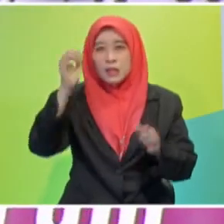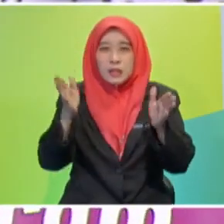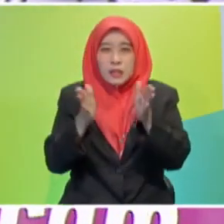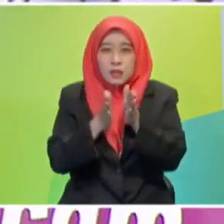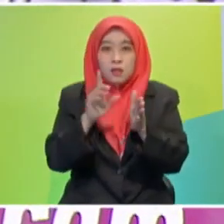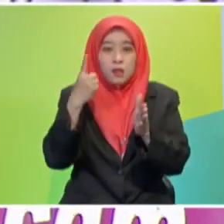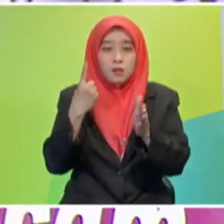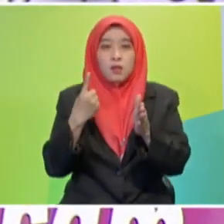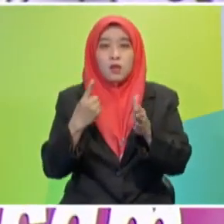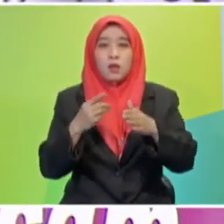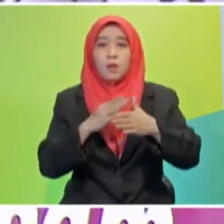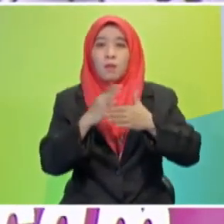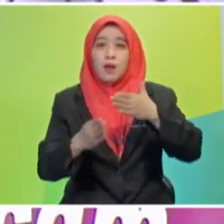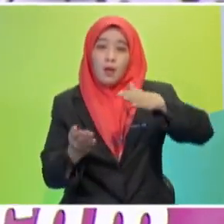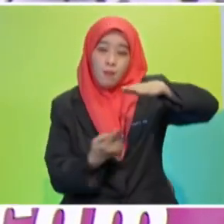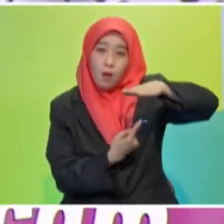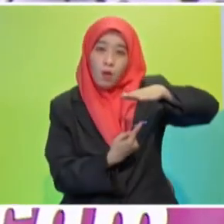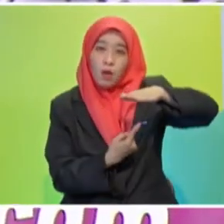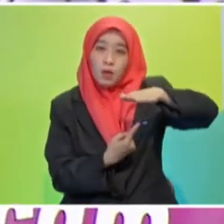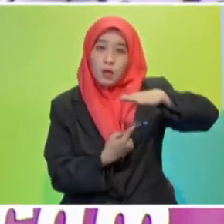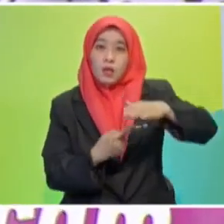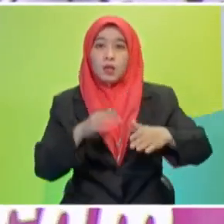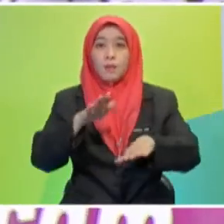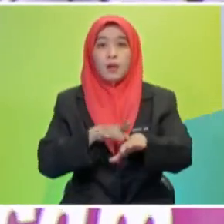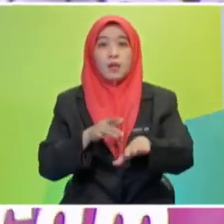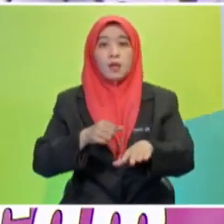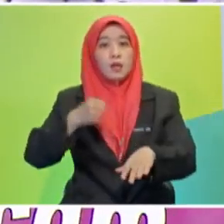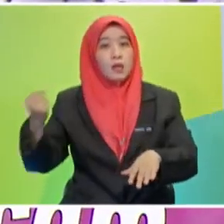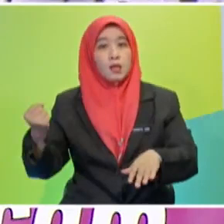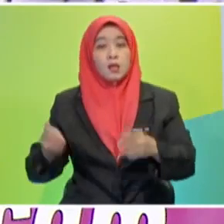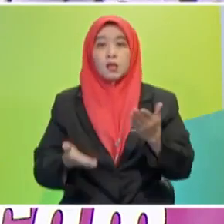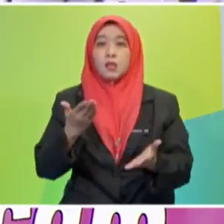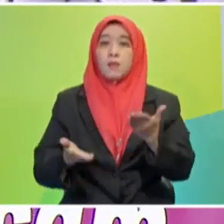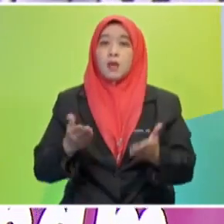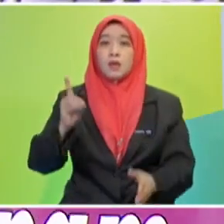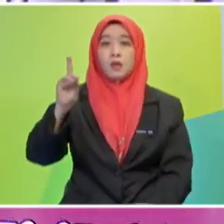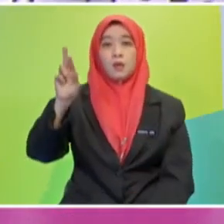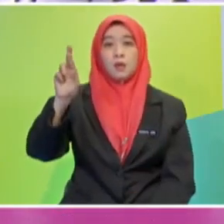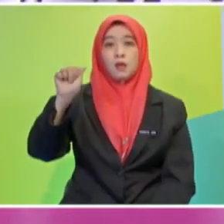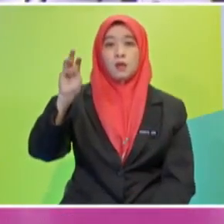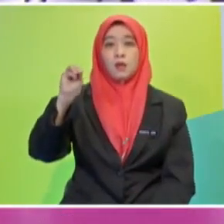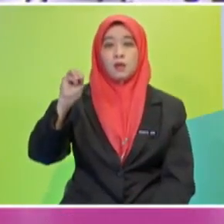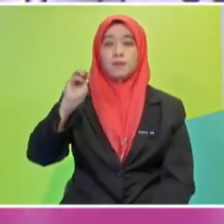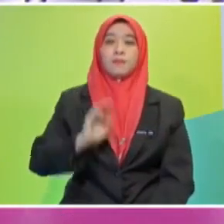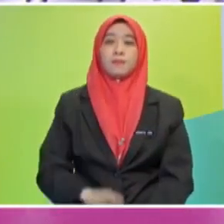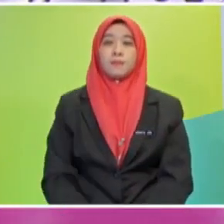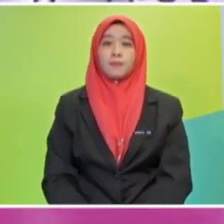ini dipanggil bahagian sensor keseimbangan drum. Jadi cikgu akan tampal di sini. Okey, setakat ni Aiman.